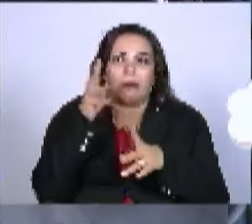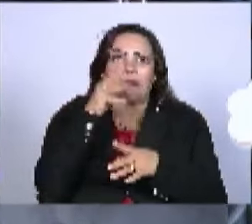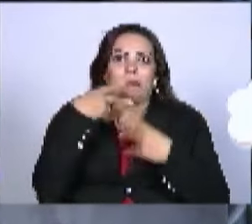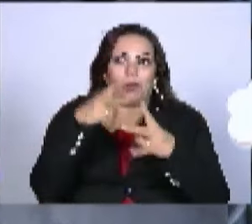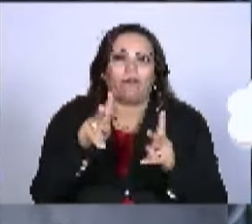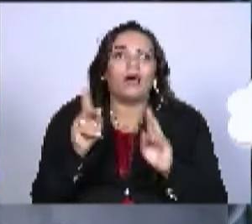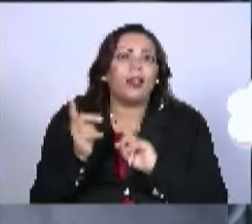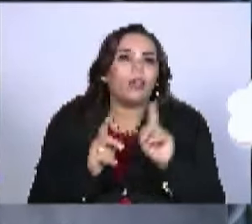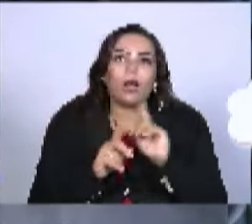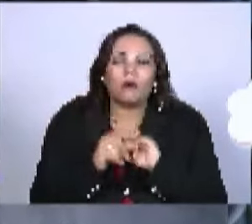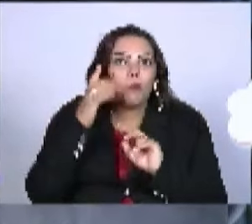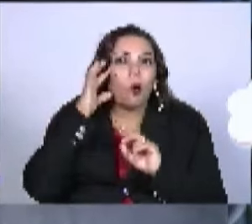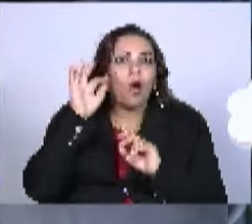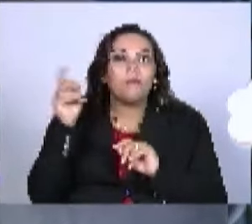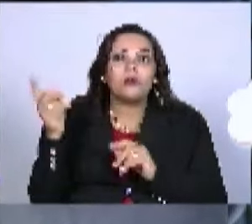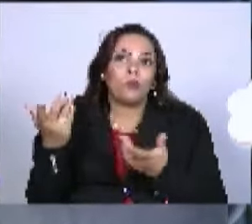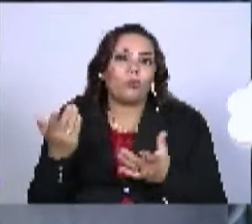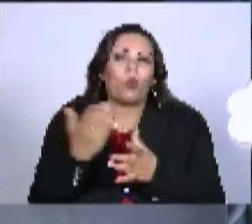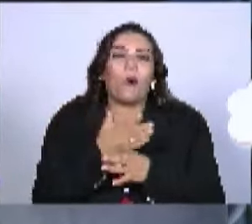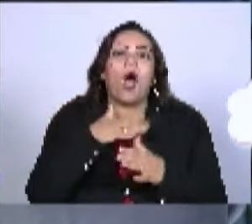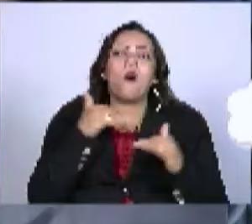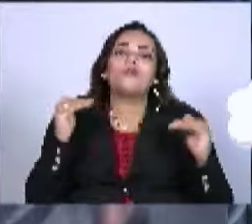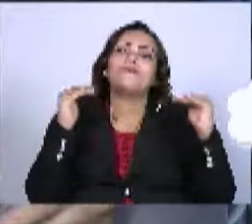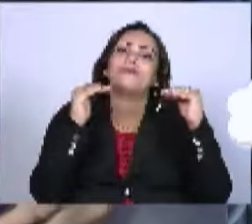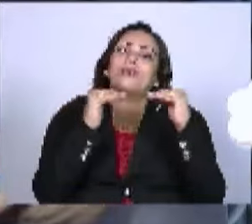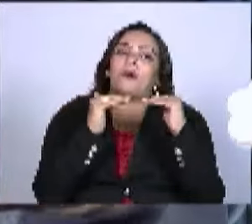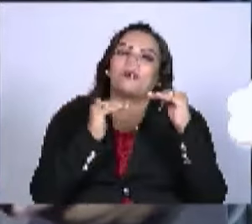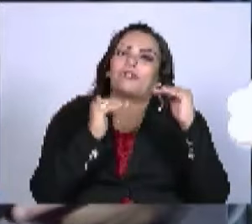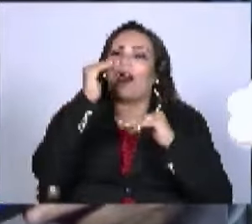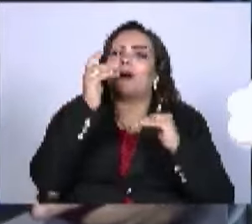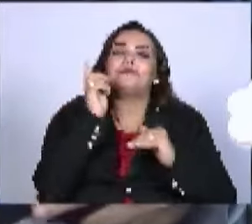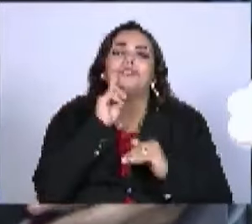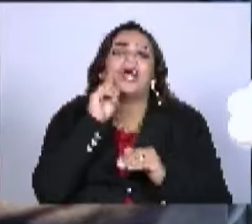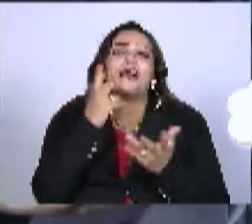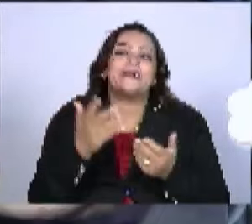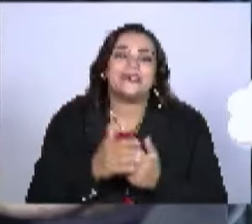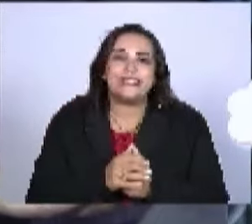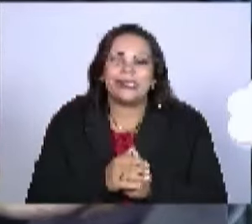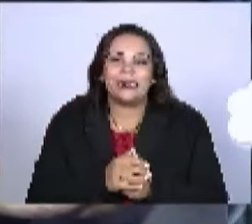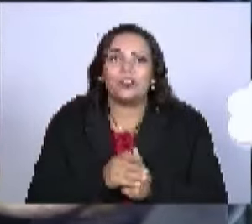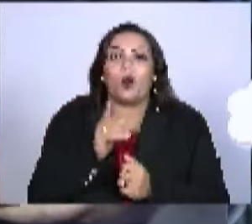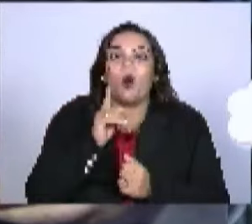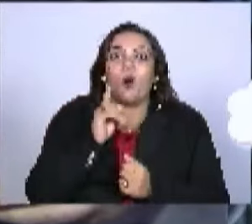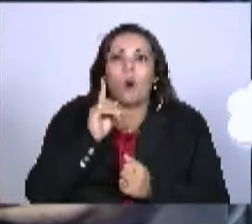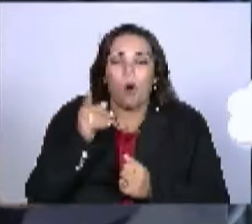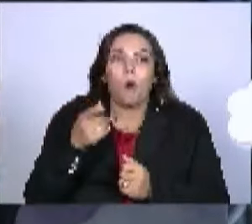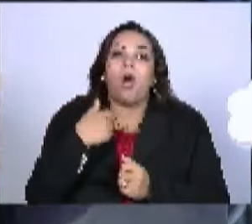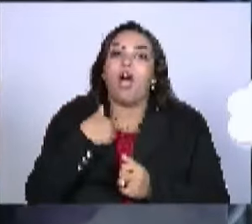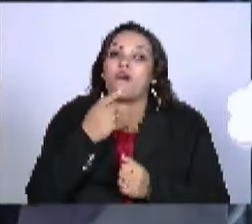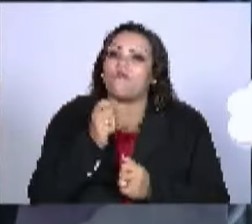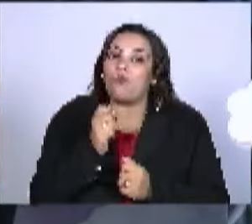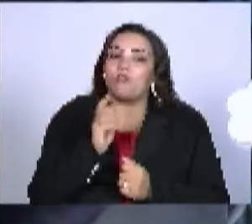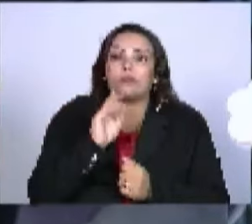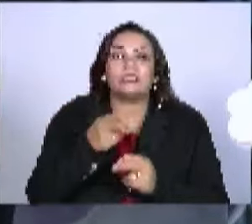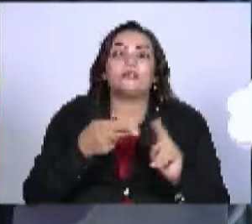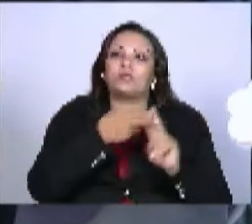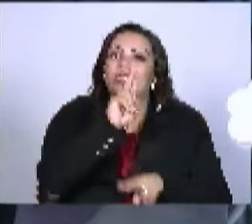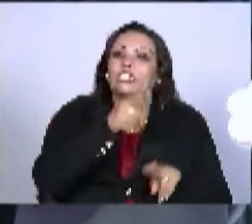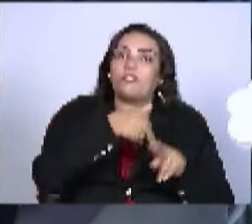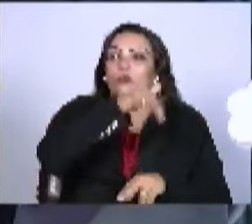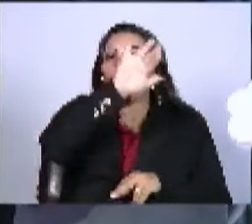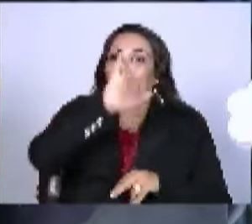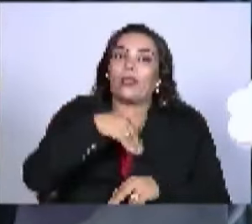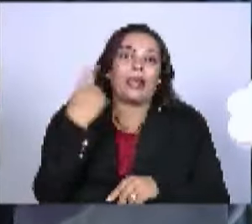فبرضه يعني مش عايزين حد اعلى منهم و واضح ان هو امكانياته الماديه عاليه بيسافر وبيروح